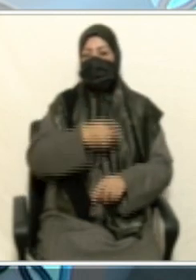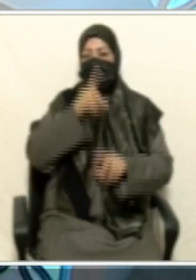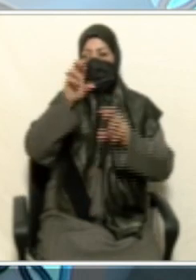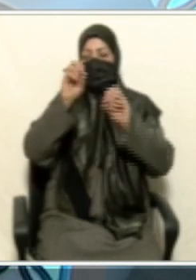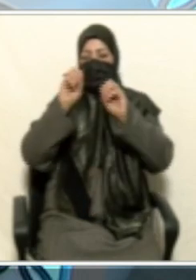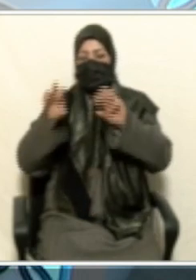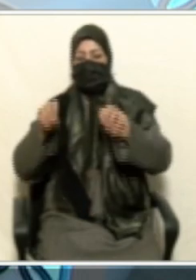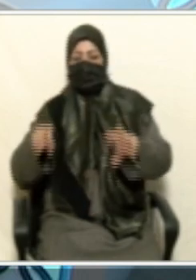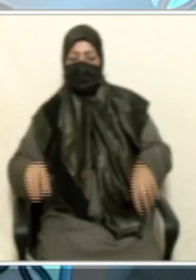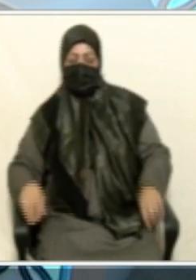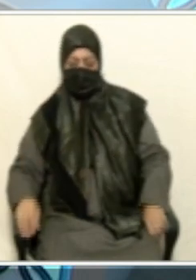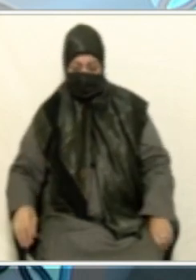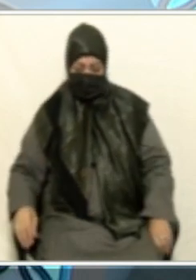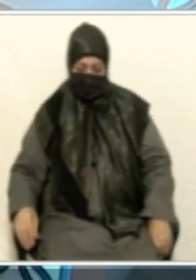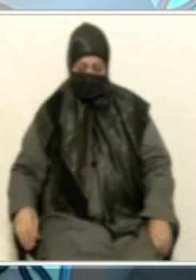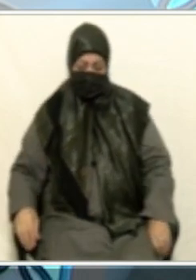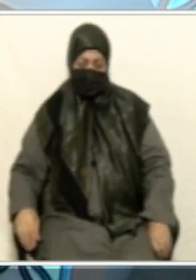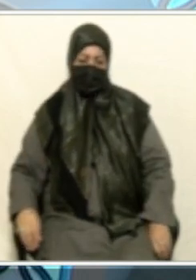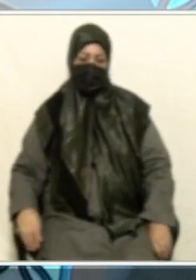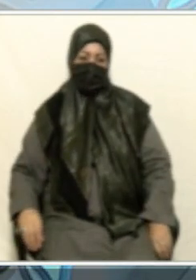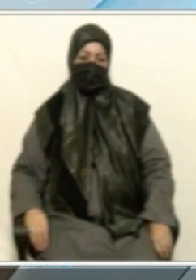نعم.